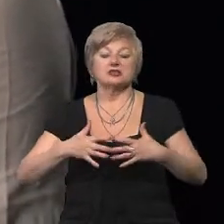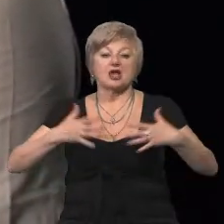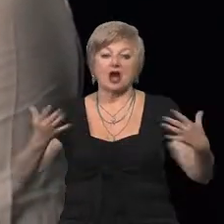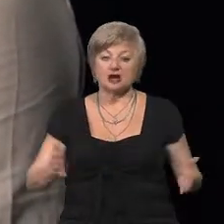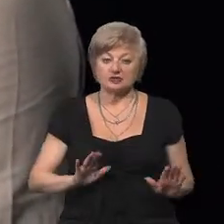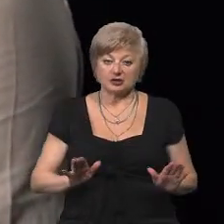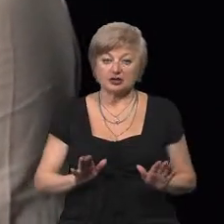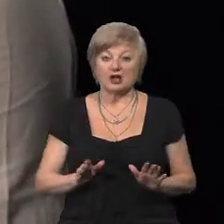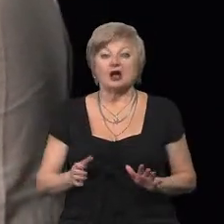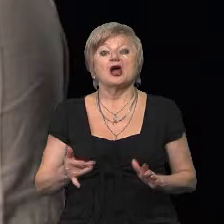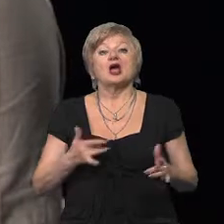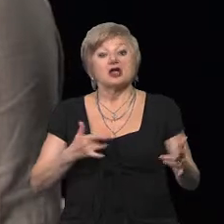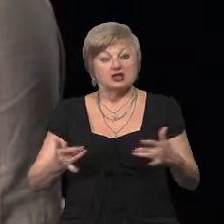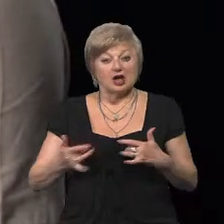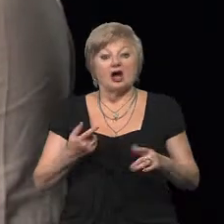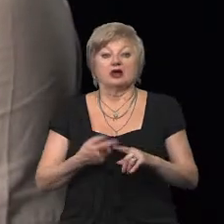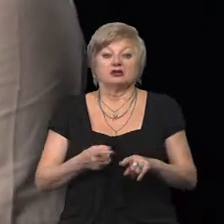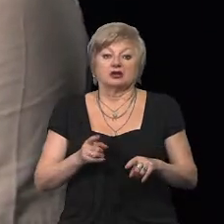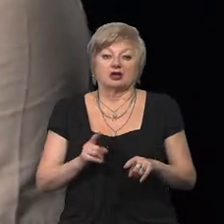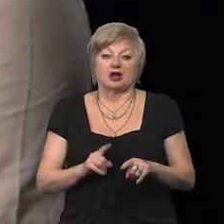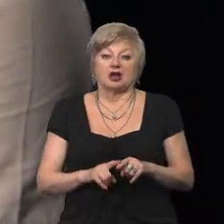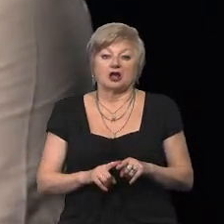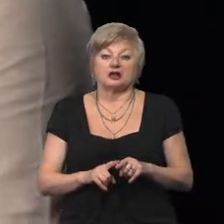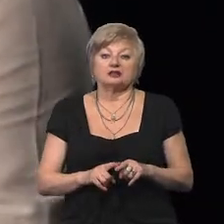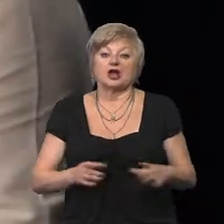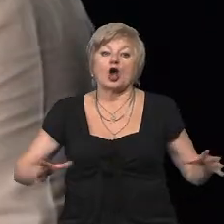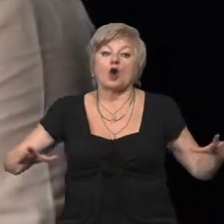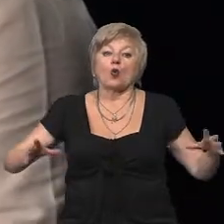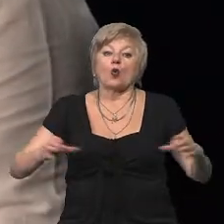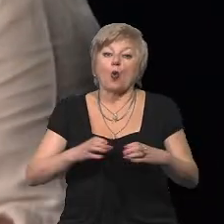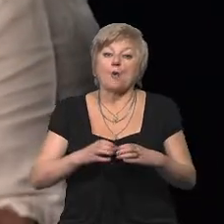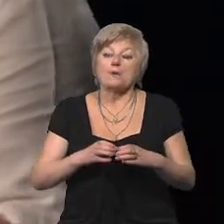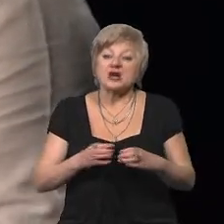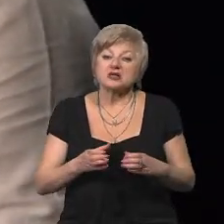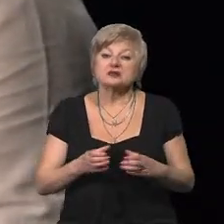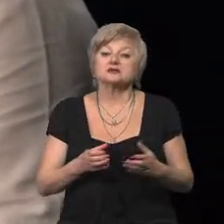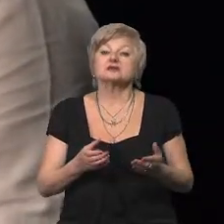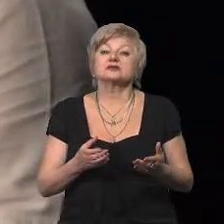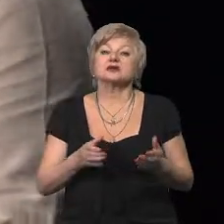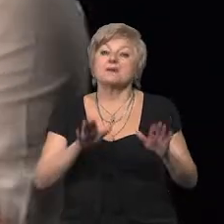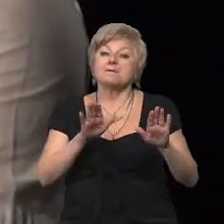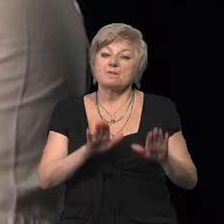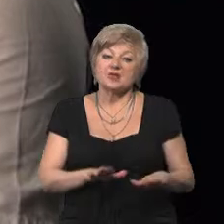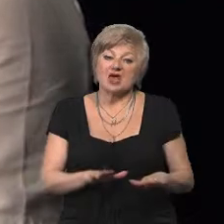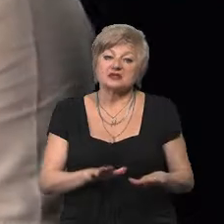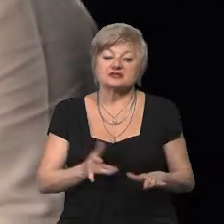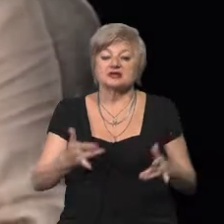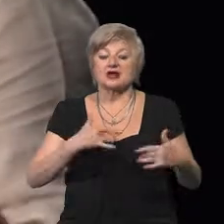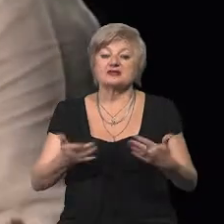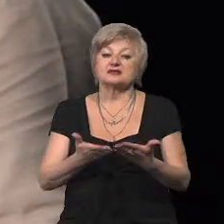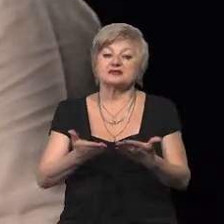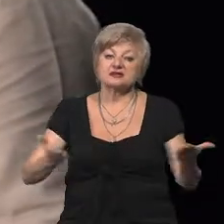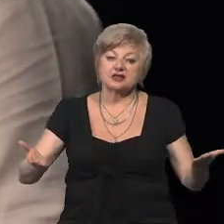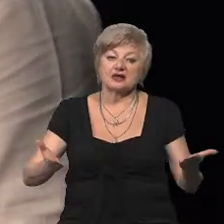я считаю, это когда есть целый комплекс событий. Это и место, это и сцена, это